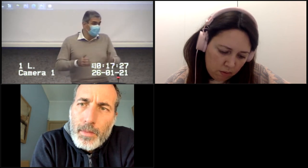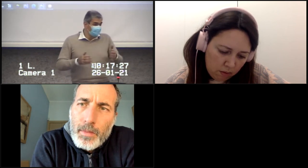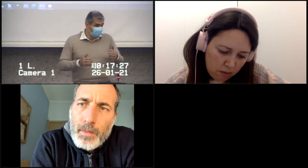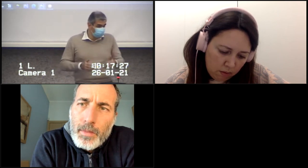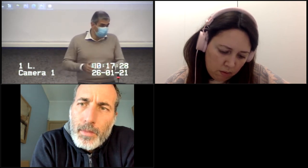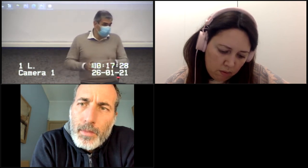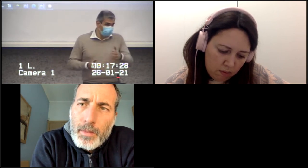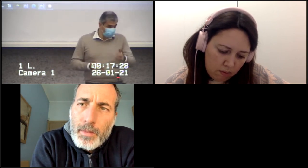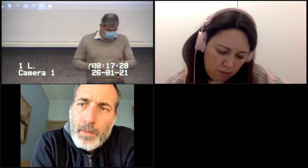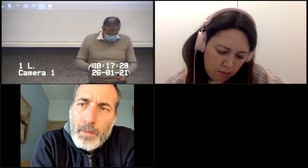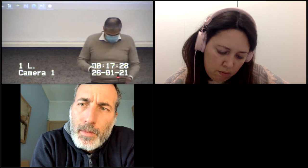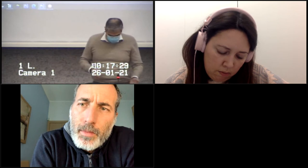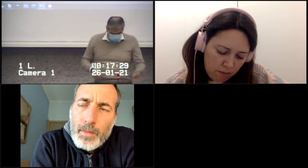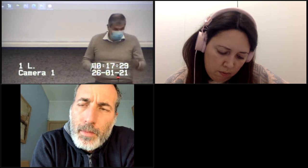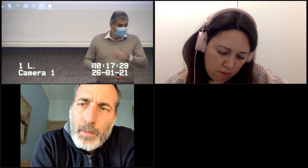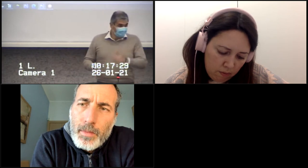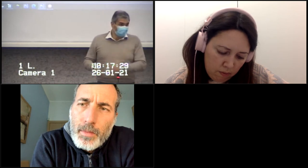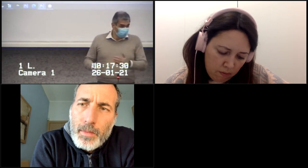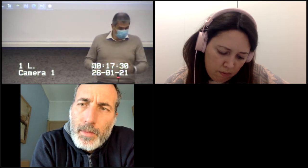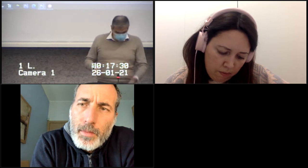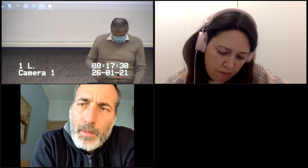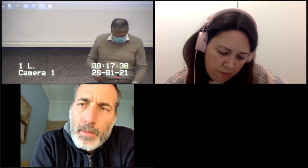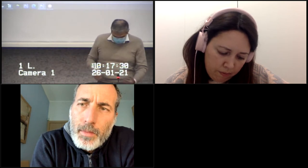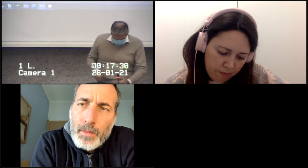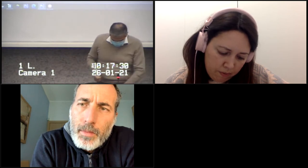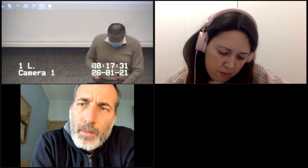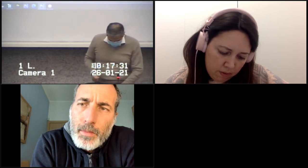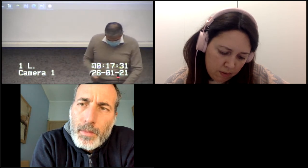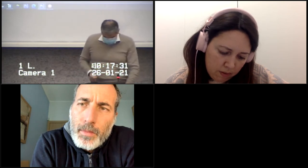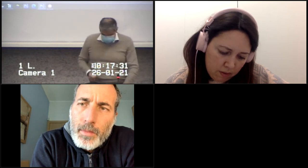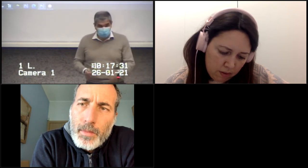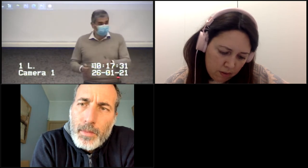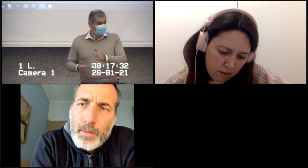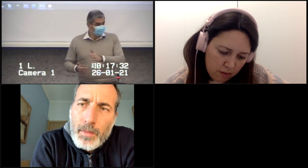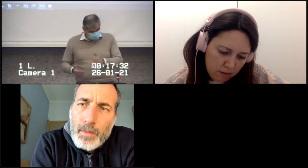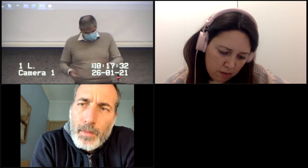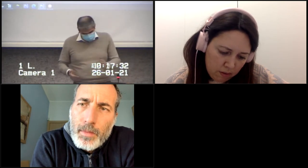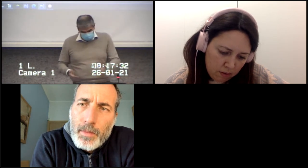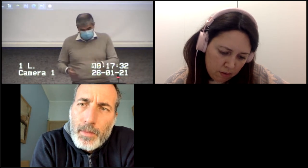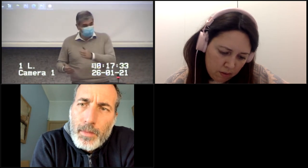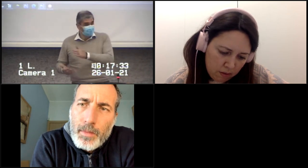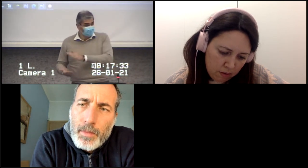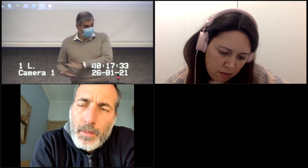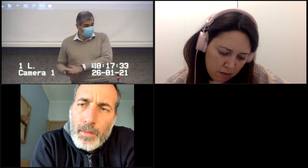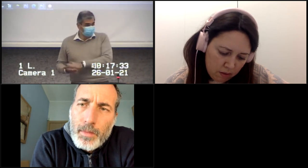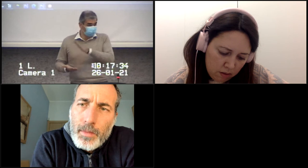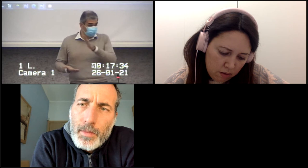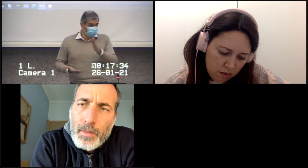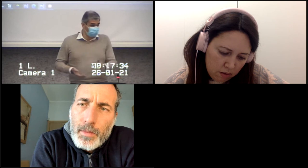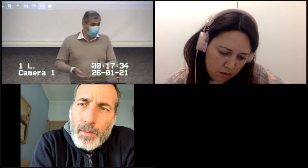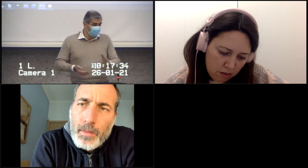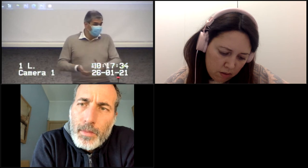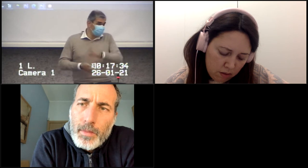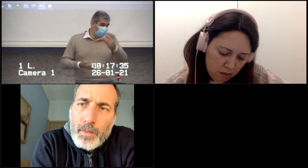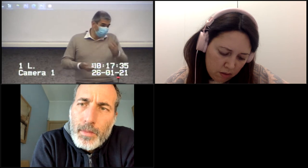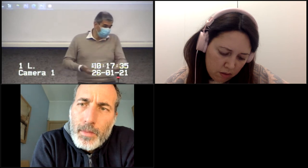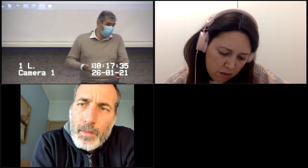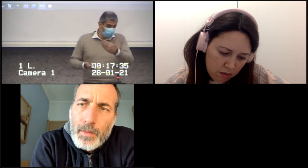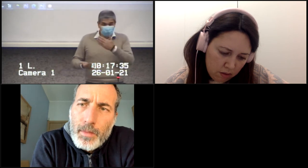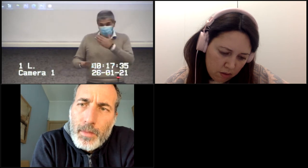a vincolare questa somma a copertura di una politica di sostegno in politiche abitative, perché